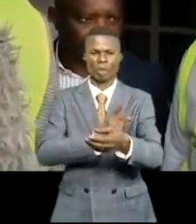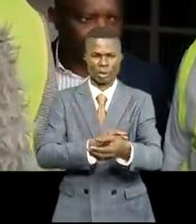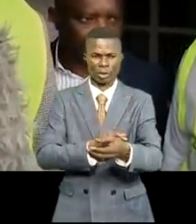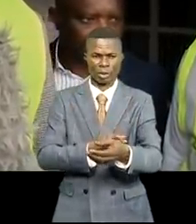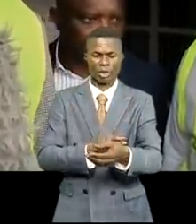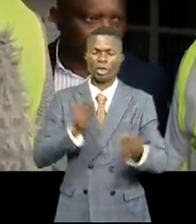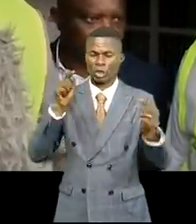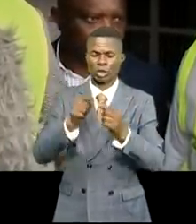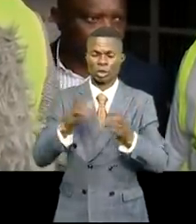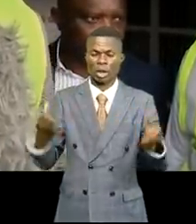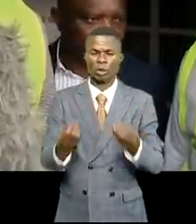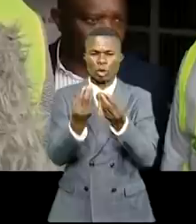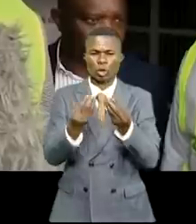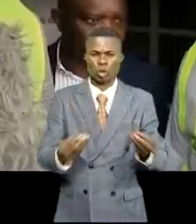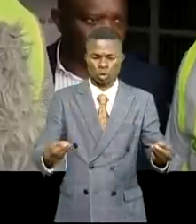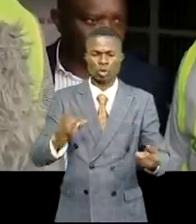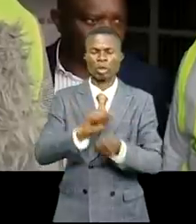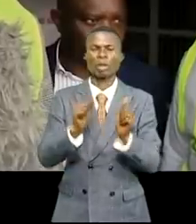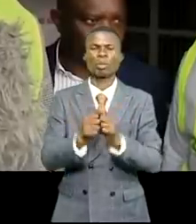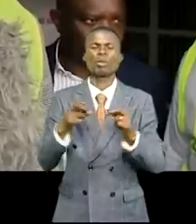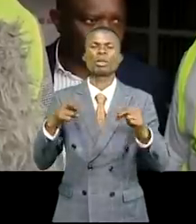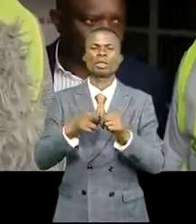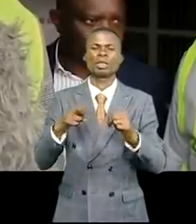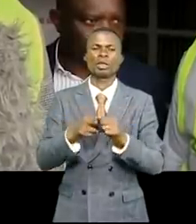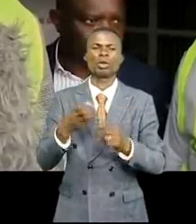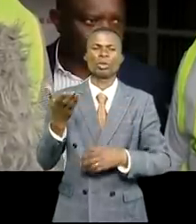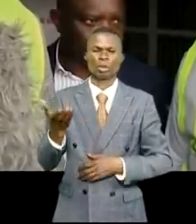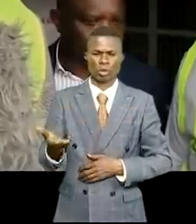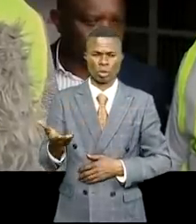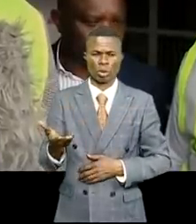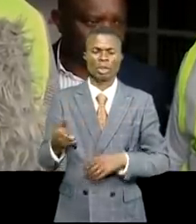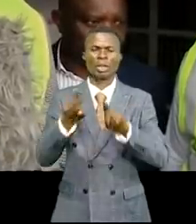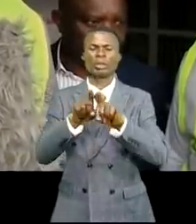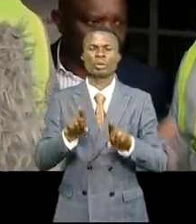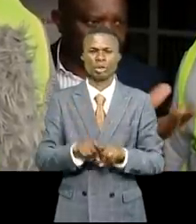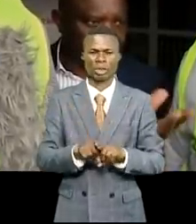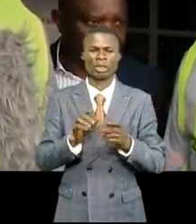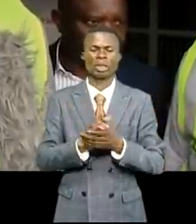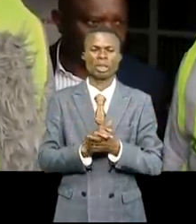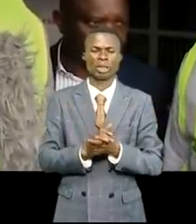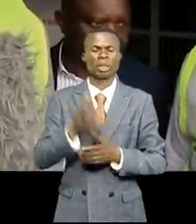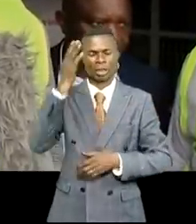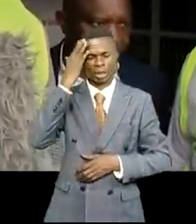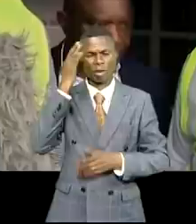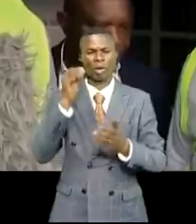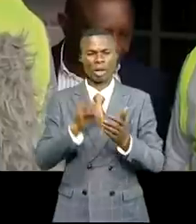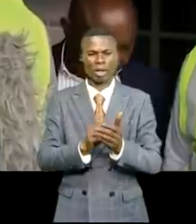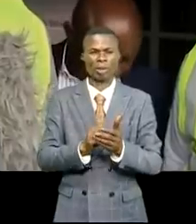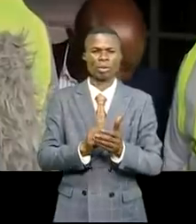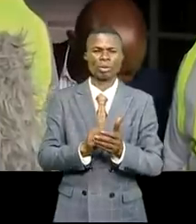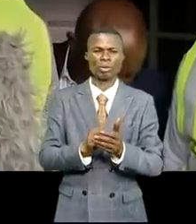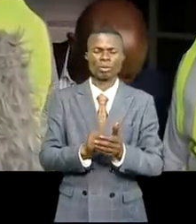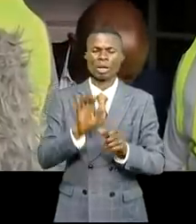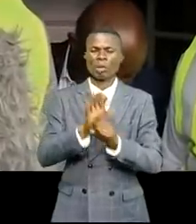mesure de relancer le réseau électrique. Et il faut savoir aussi que c'est